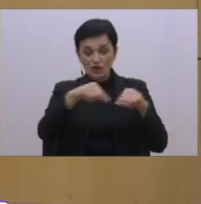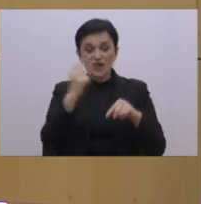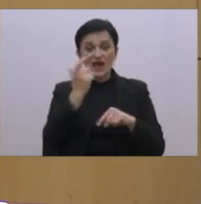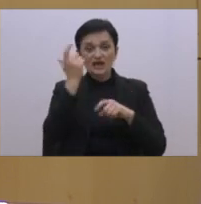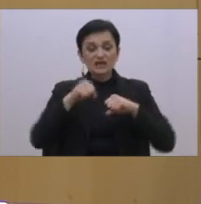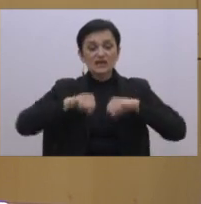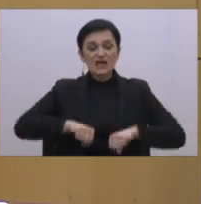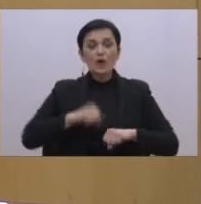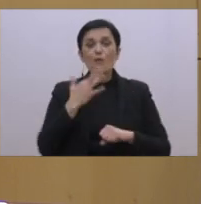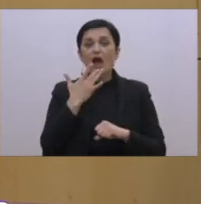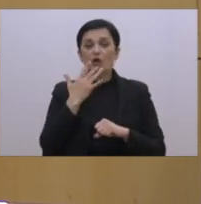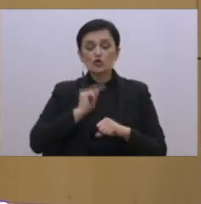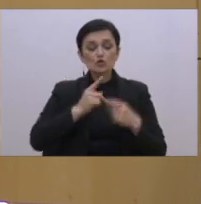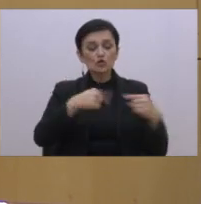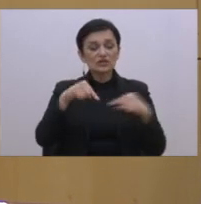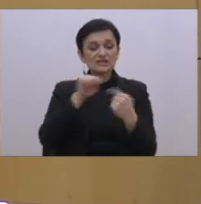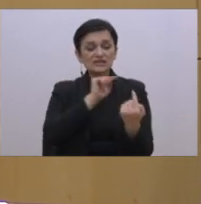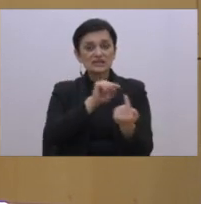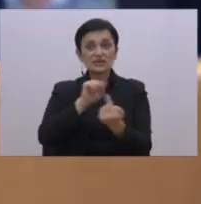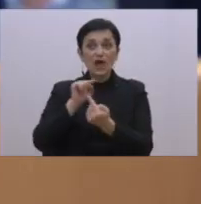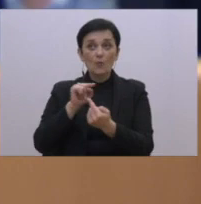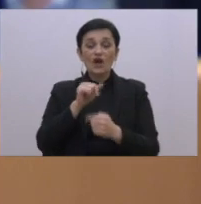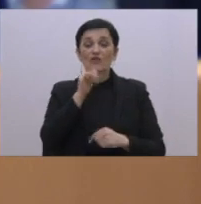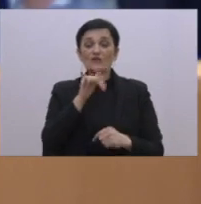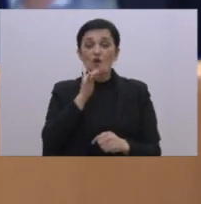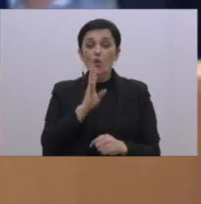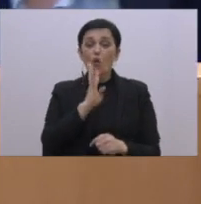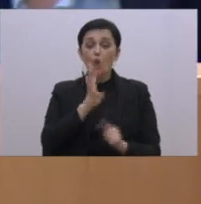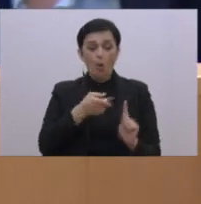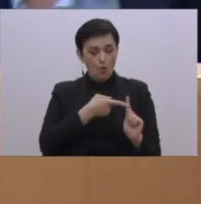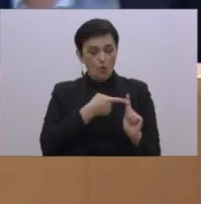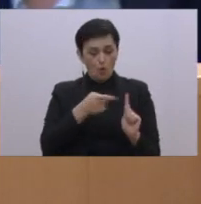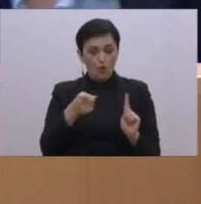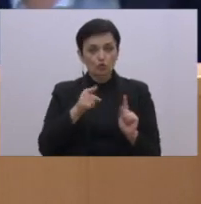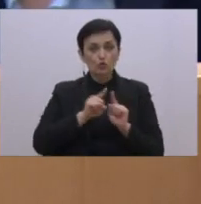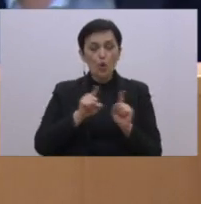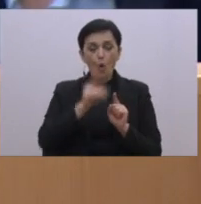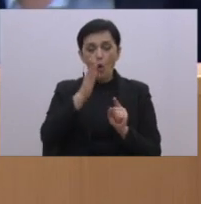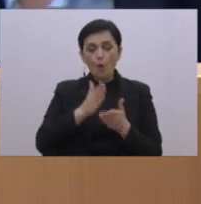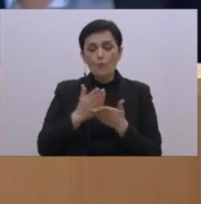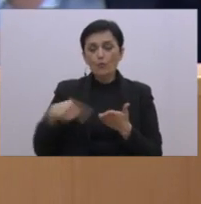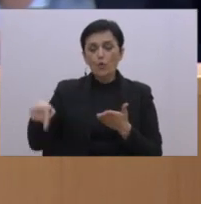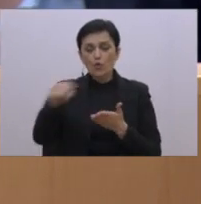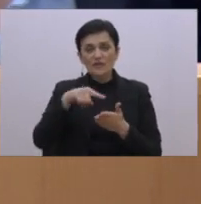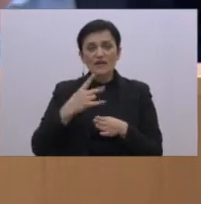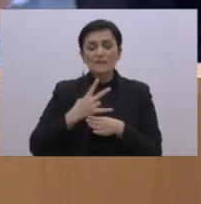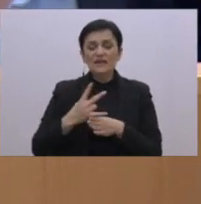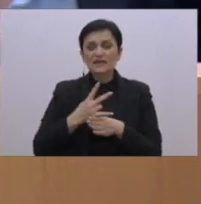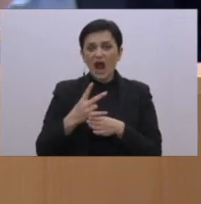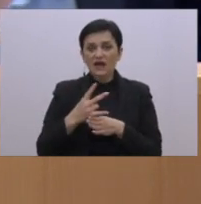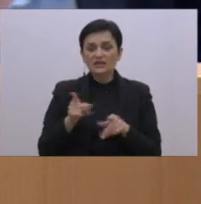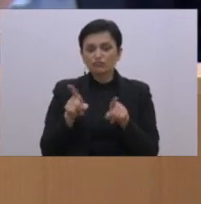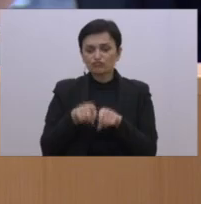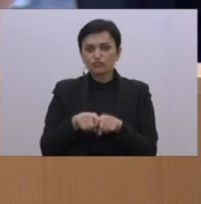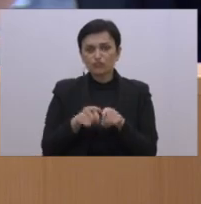ლეგიტიმური ეროვნული ინსტიტუტების წინააღმდეგ. თითქმის 4 წელია ოპოზიციის ნაწილი სწორედ რადიკალიზმის